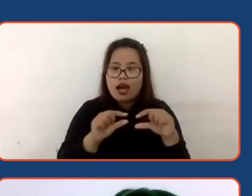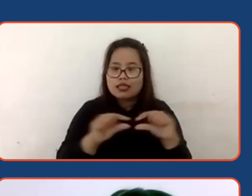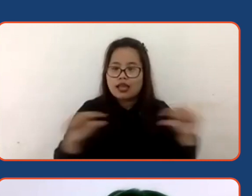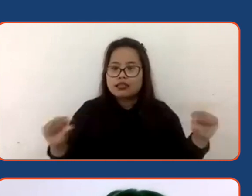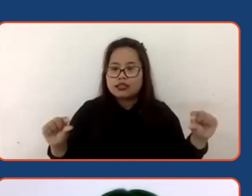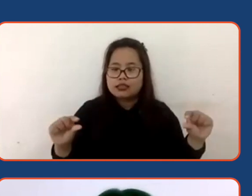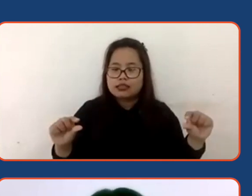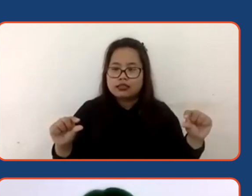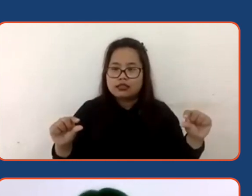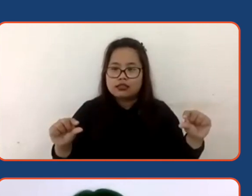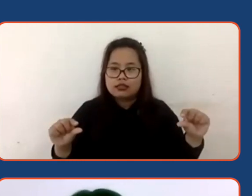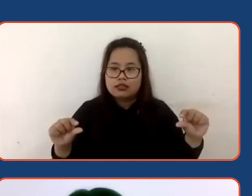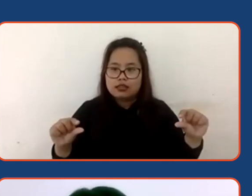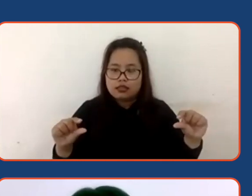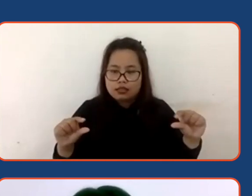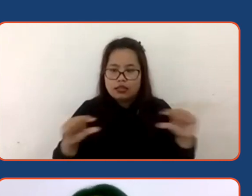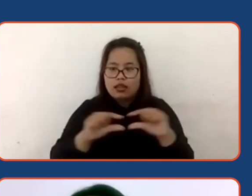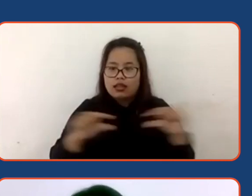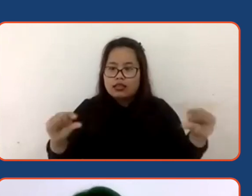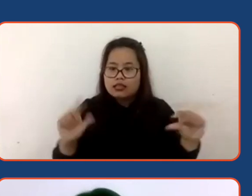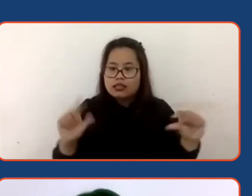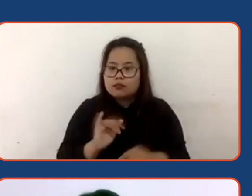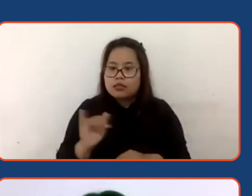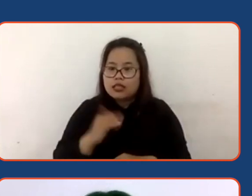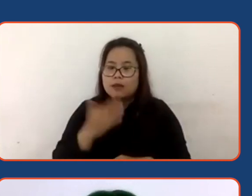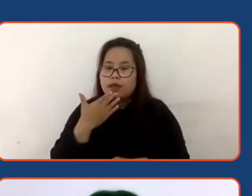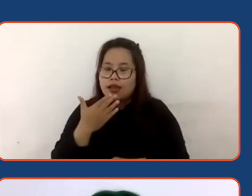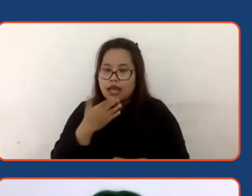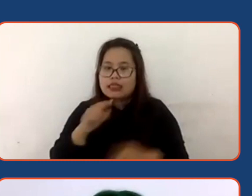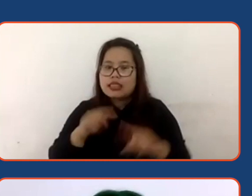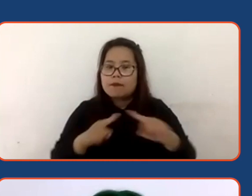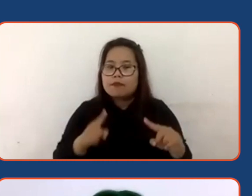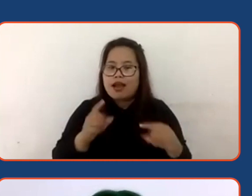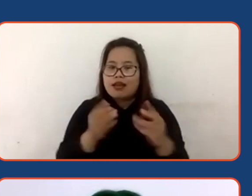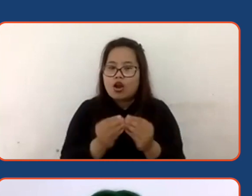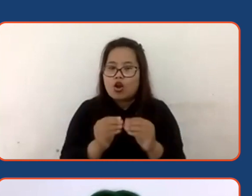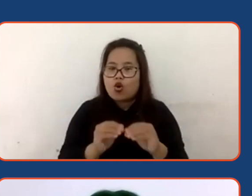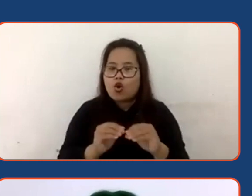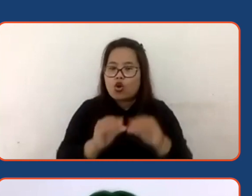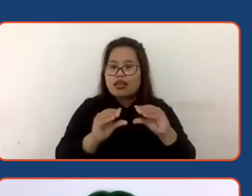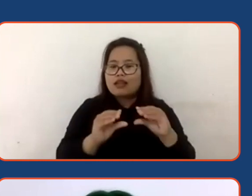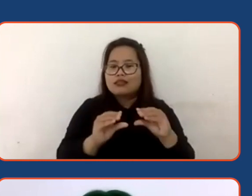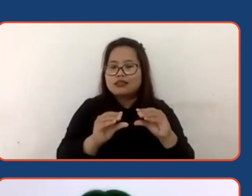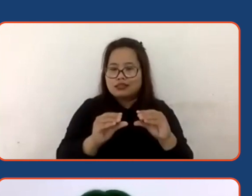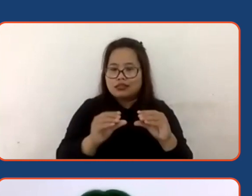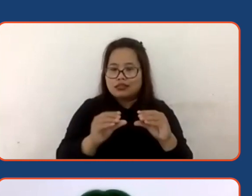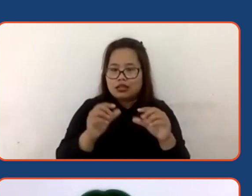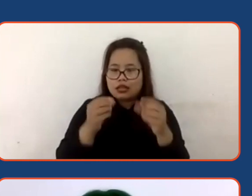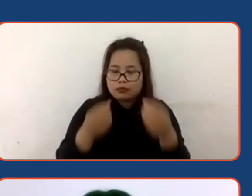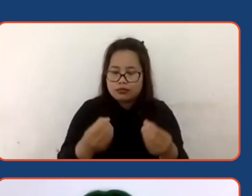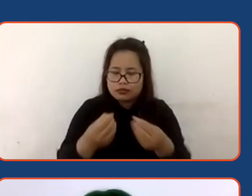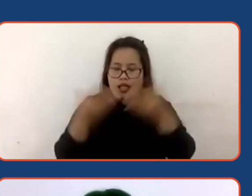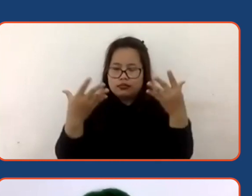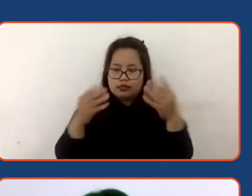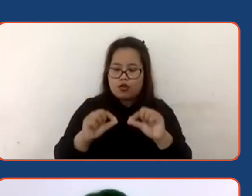teks yang seperti biasanya Cuma dengan kontras yang tinggi sehingga harapannya mahasiswa yang lotion